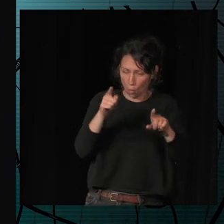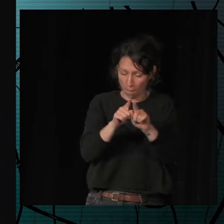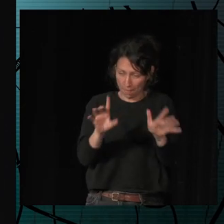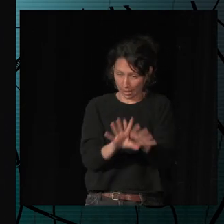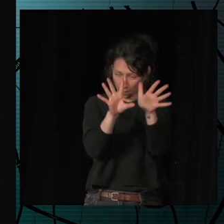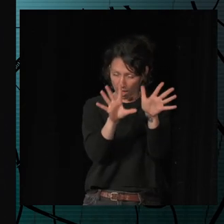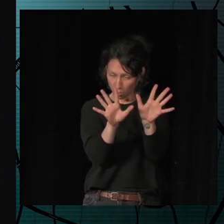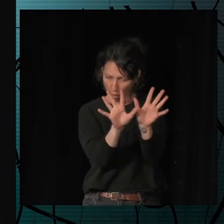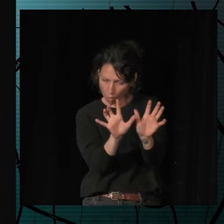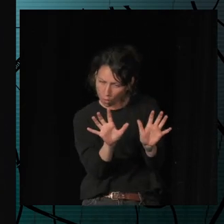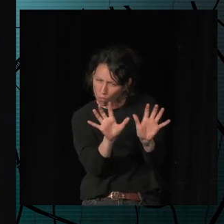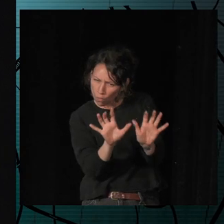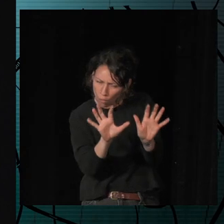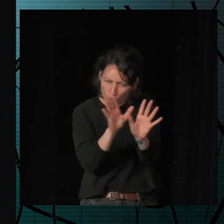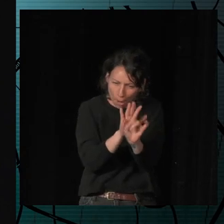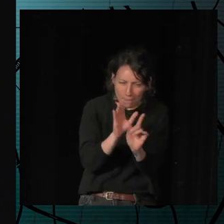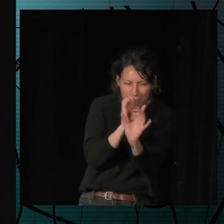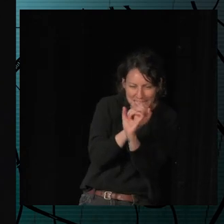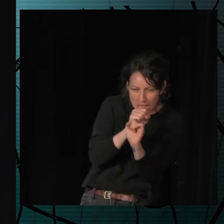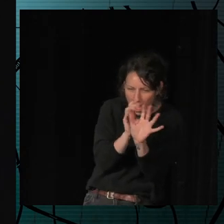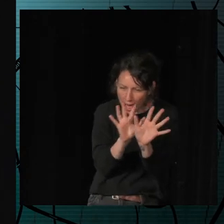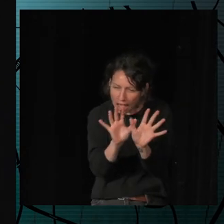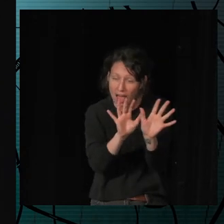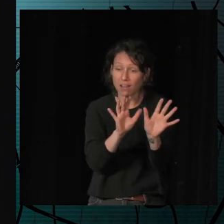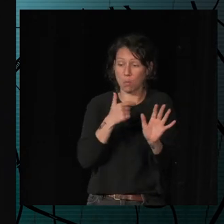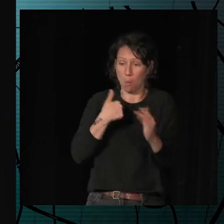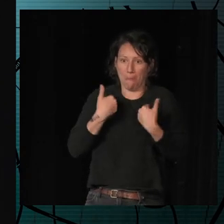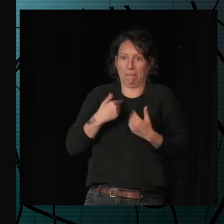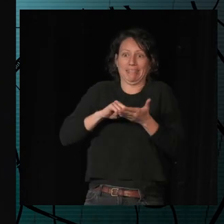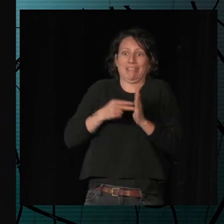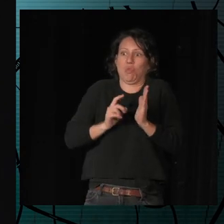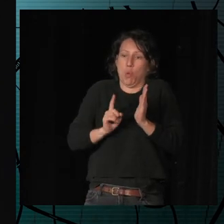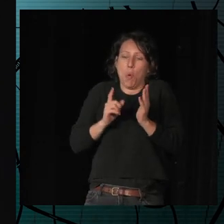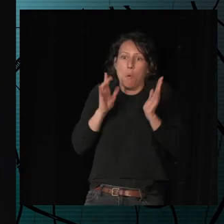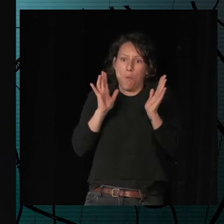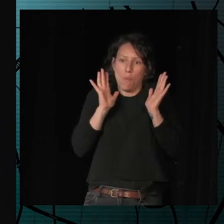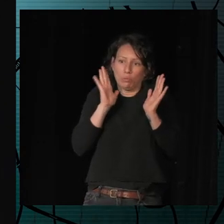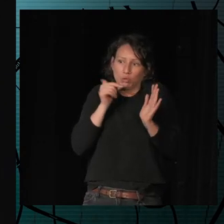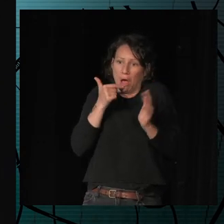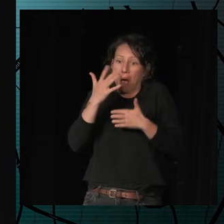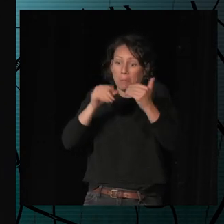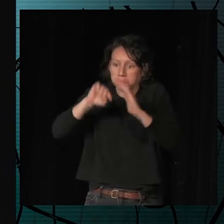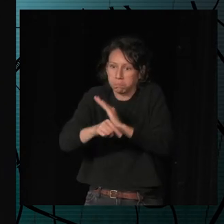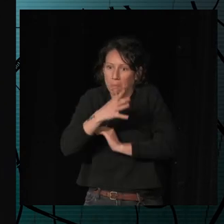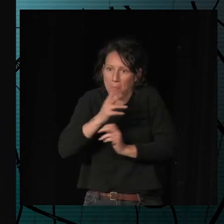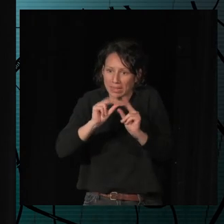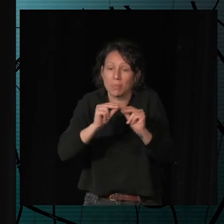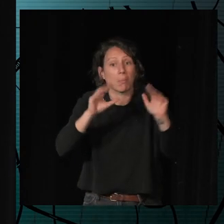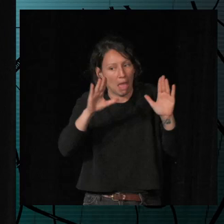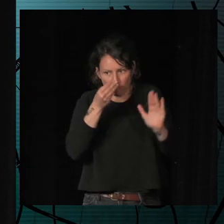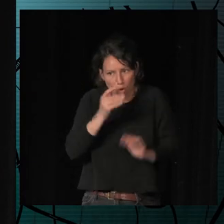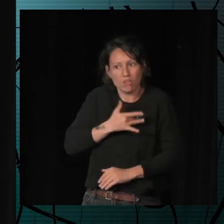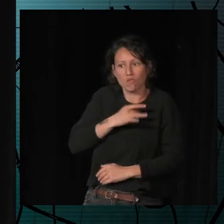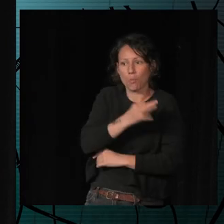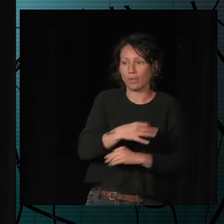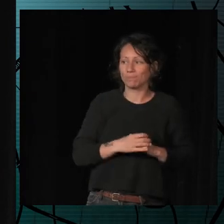pas l'habitude de le faire dans les jeux et voilà moi j'ai pas l'aspect technicien donc je me prononce pas là-dessus mais ça me paraît être intéressant tu parlais de de moteur justement Capcom est